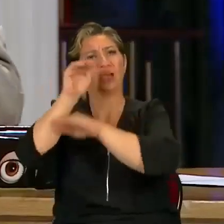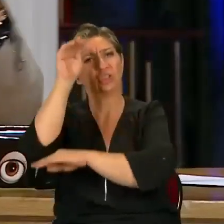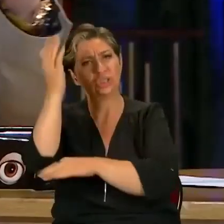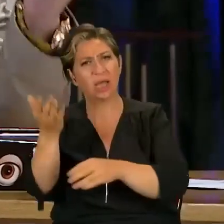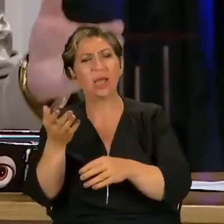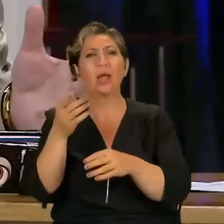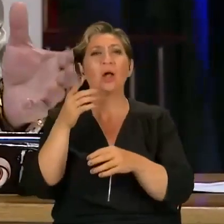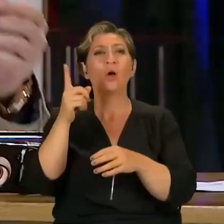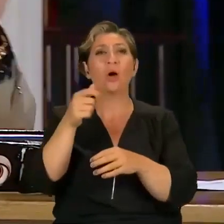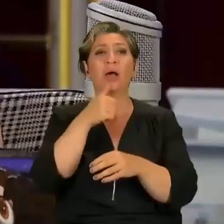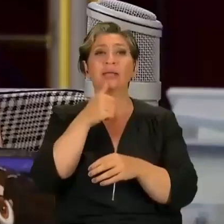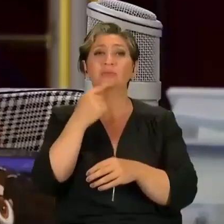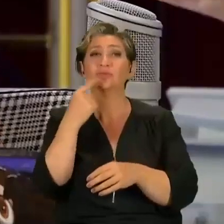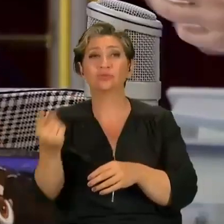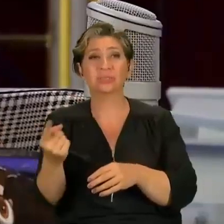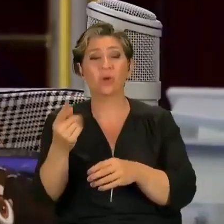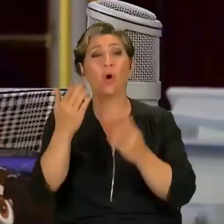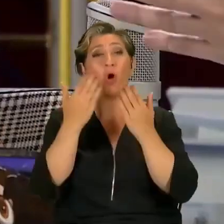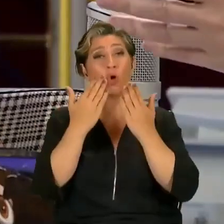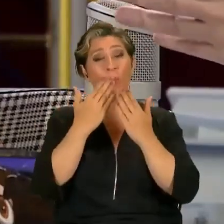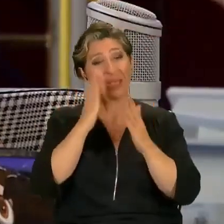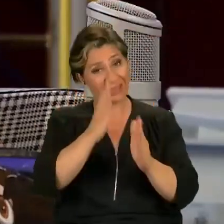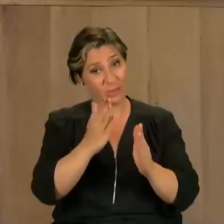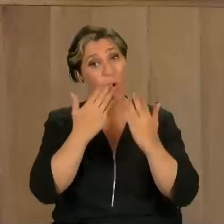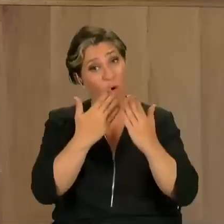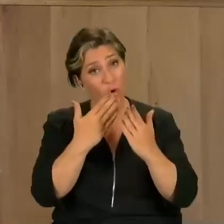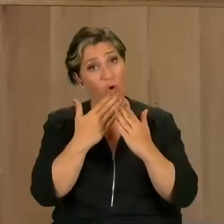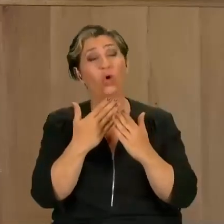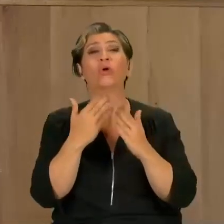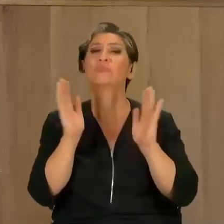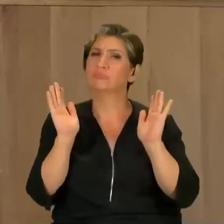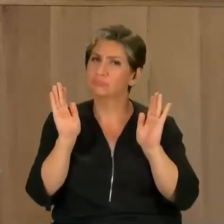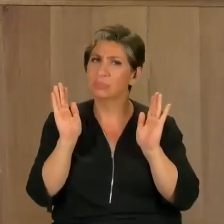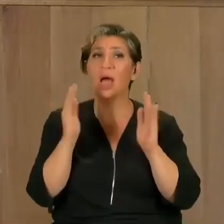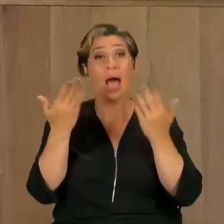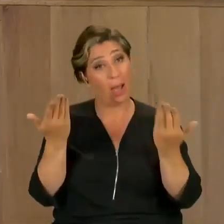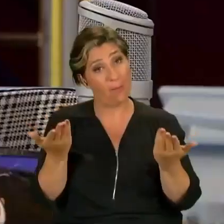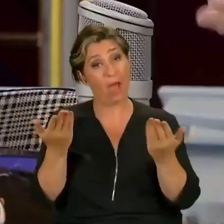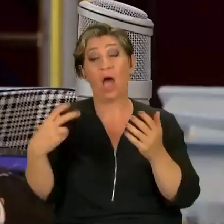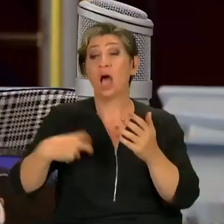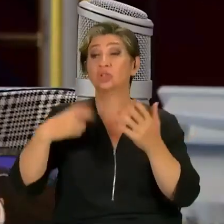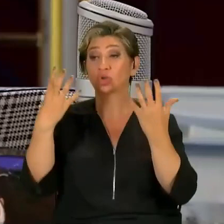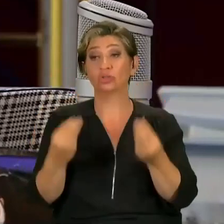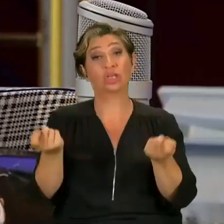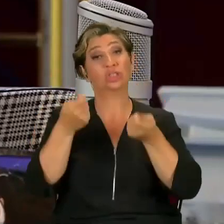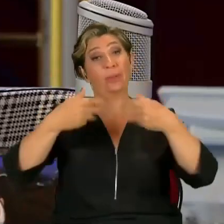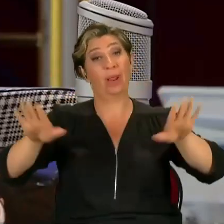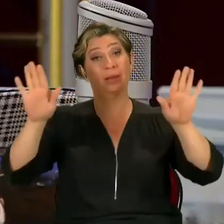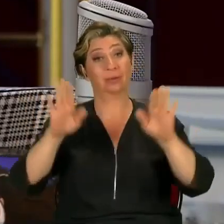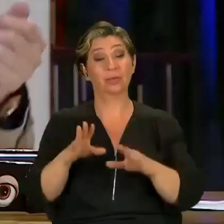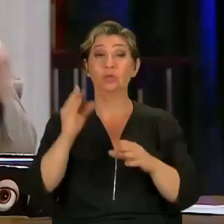otur. Onu işte, erkeklere söyleyeceksiniz. Okumaya gelince oku, evet, okumaya gelince evet, oku. Ama aşık olunca işi de